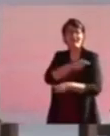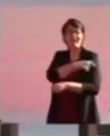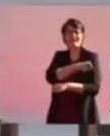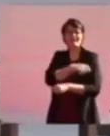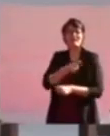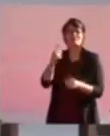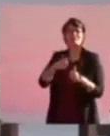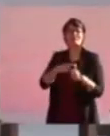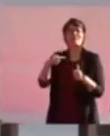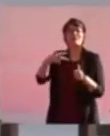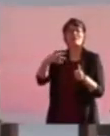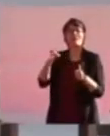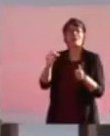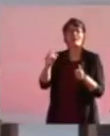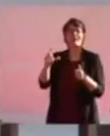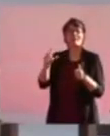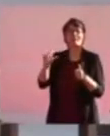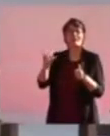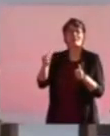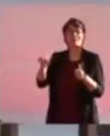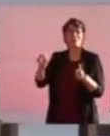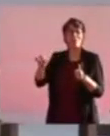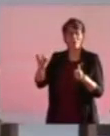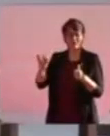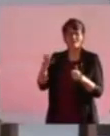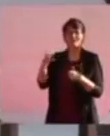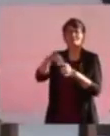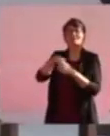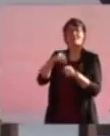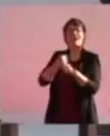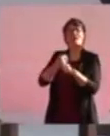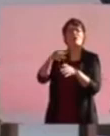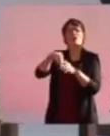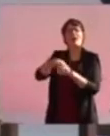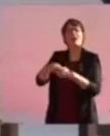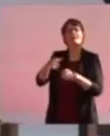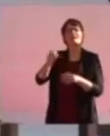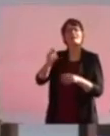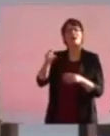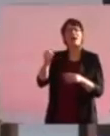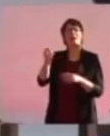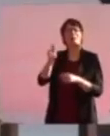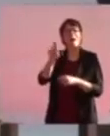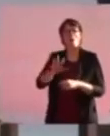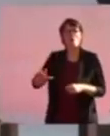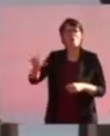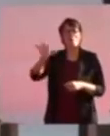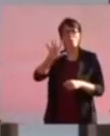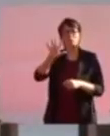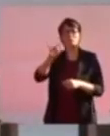e il tema è il valore della prevenzione della promozione della salute per un nuovo servizio socio sanitario